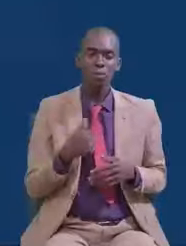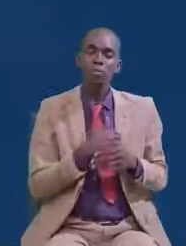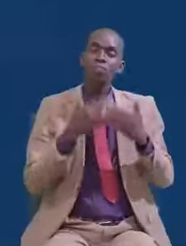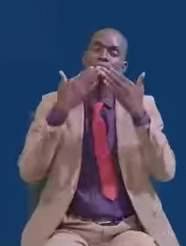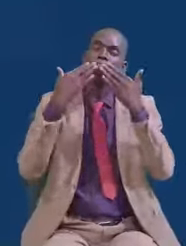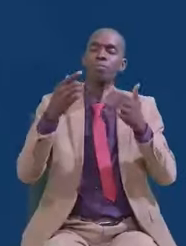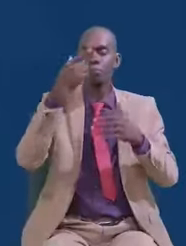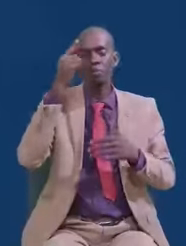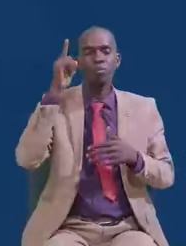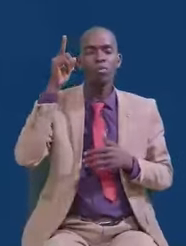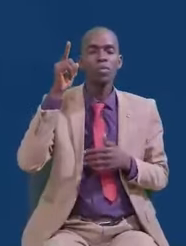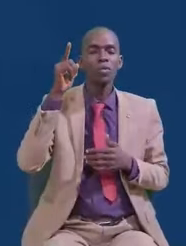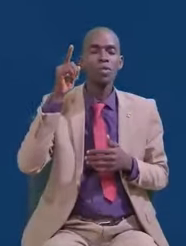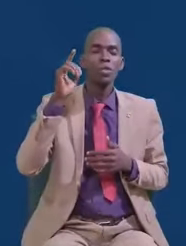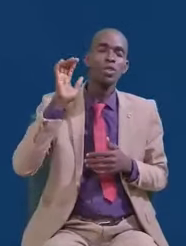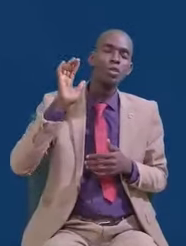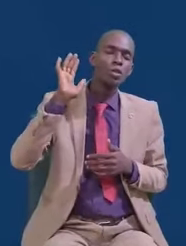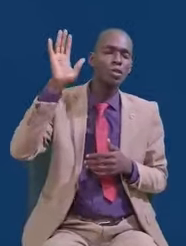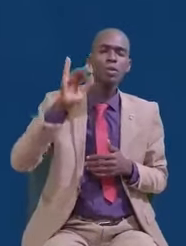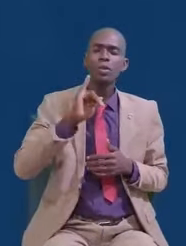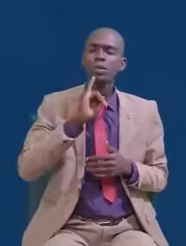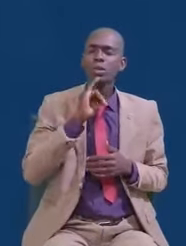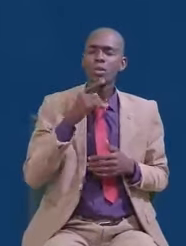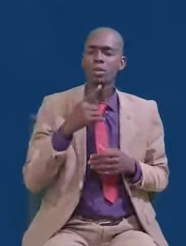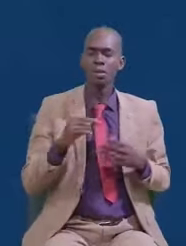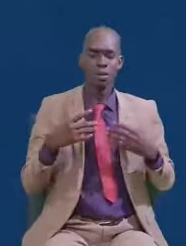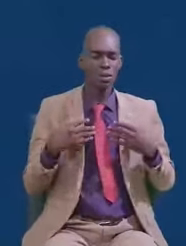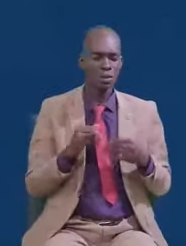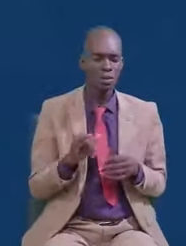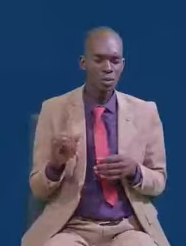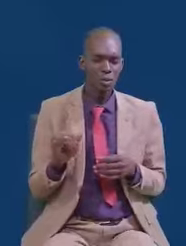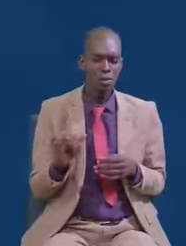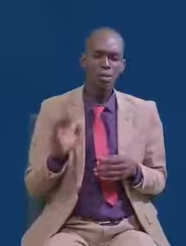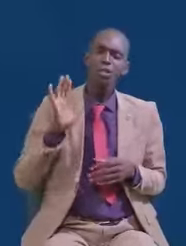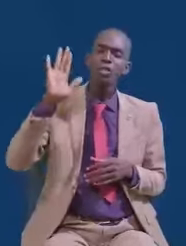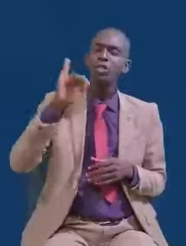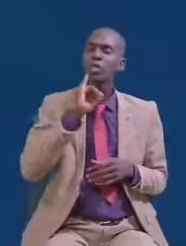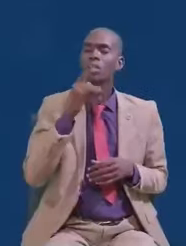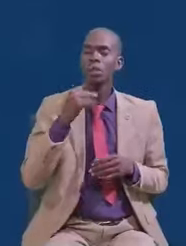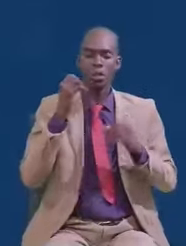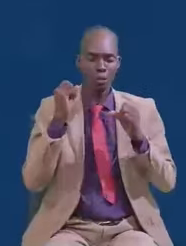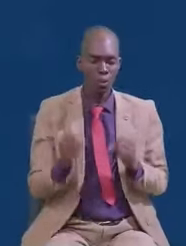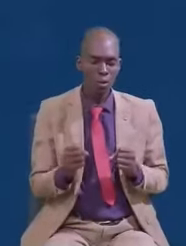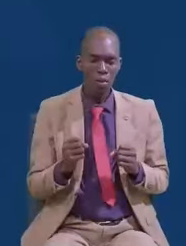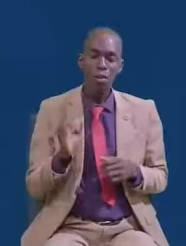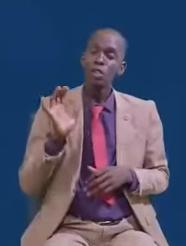Nous te remercions parce que nous savons qu'à toi la guérison. À toi la puissance, à toi